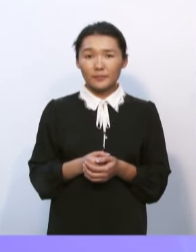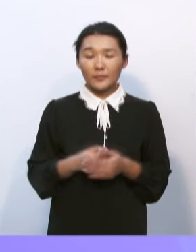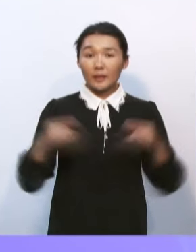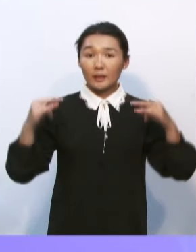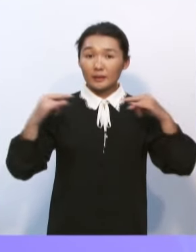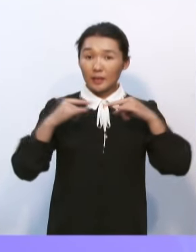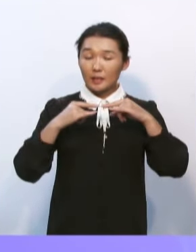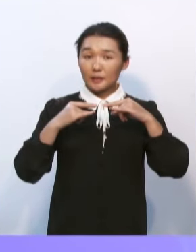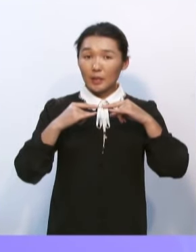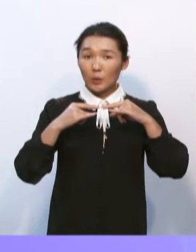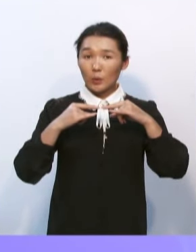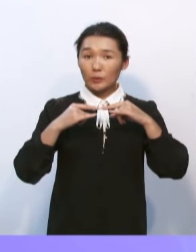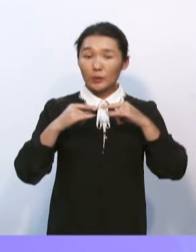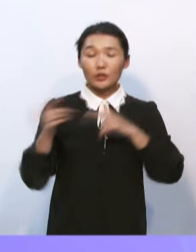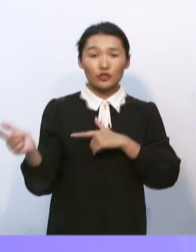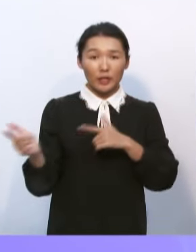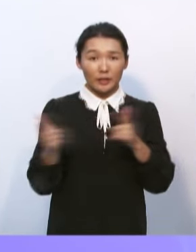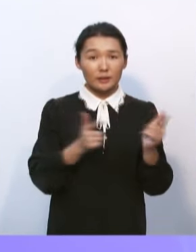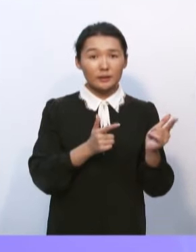Дастаркон жайдык.